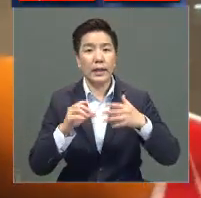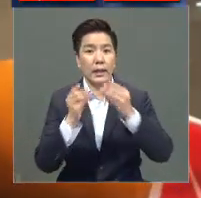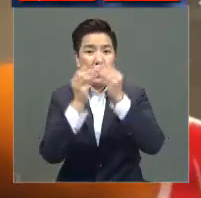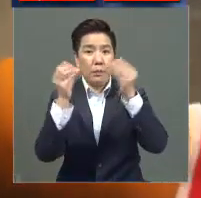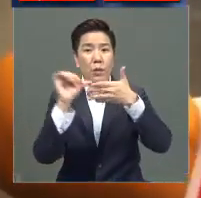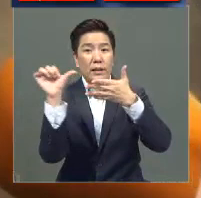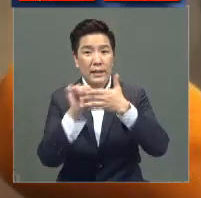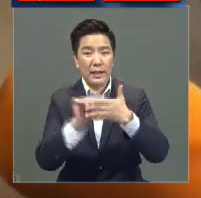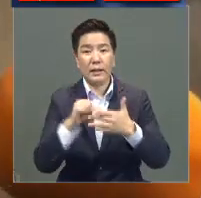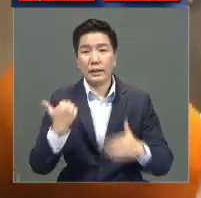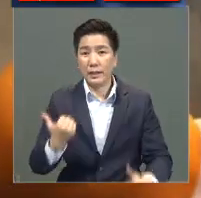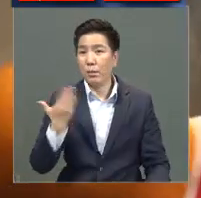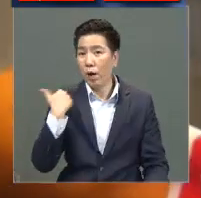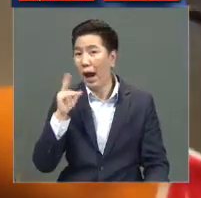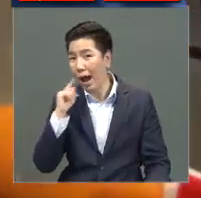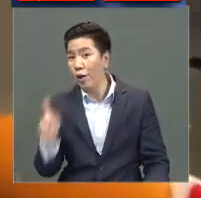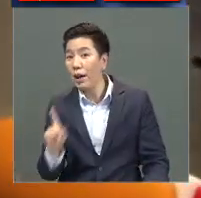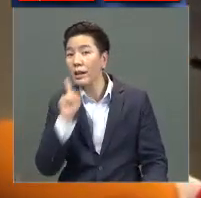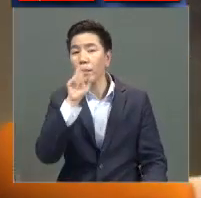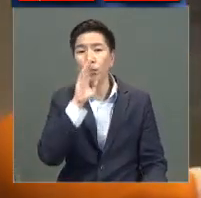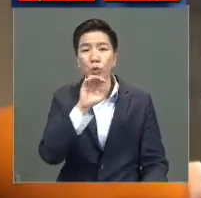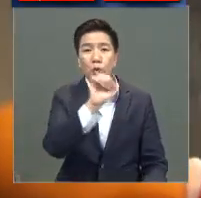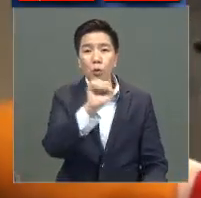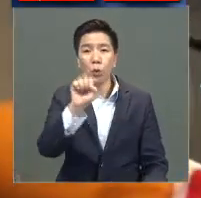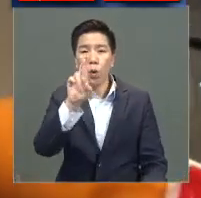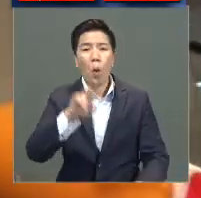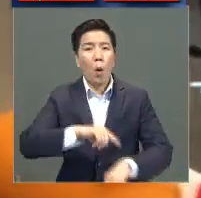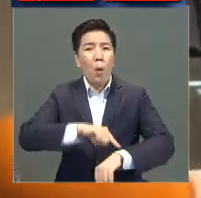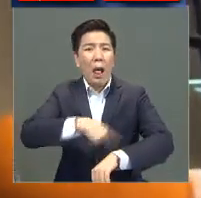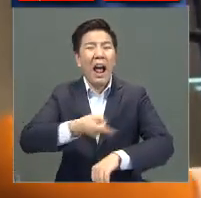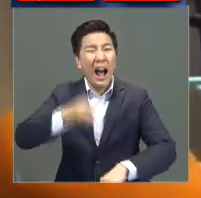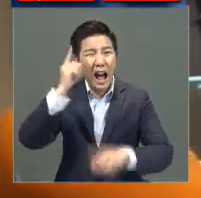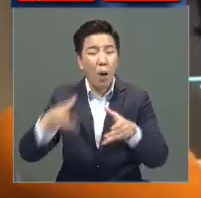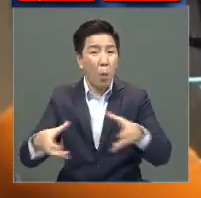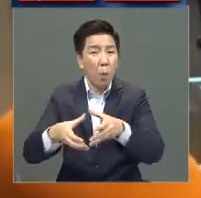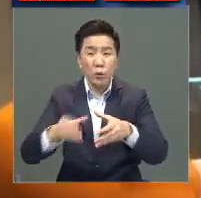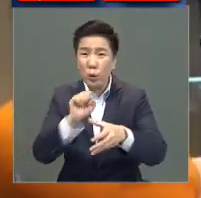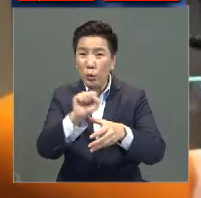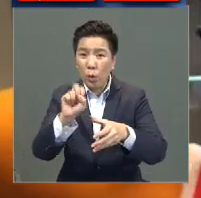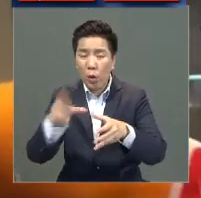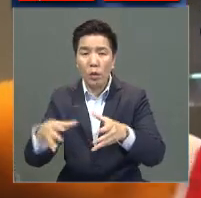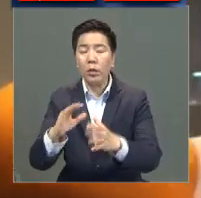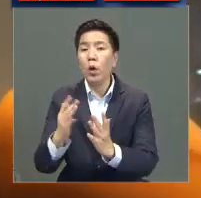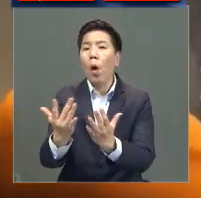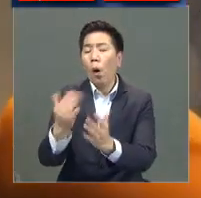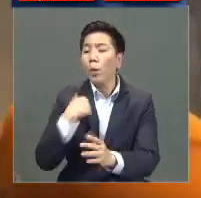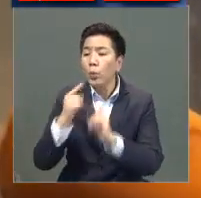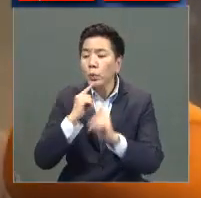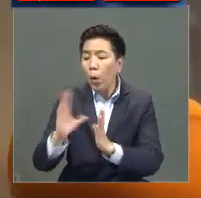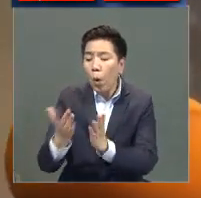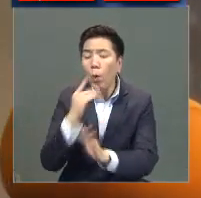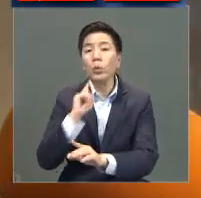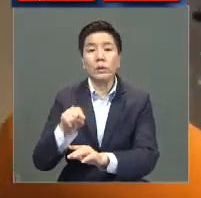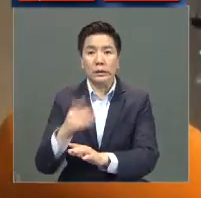ธรรมนูญที่เมื่อสักครู่นักข่าวถามว่าถ้าตั้งสสรเนี่ยใช้เวลานานแค่ไหน าจารย์วิษณุก็บอกว่าเดี๋ยวเราขอคุยกันก่อนจ